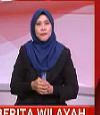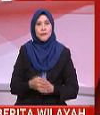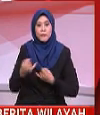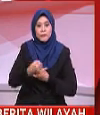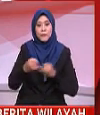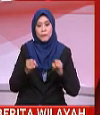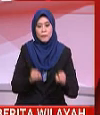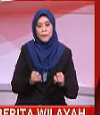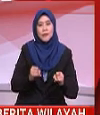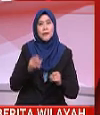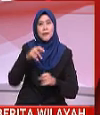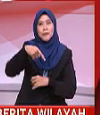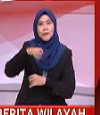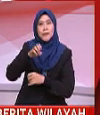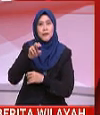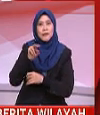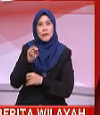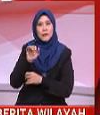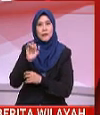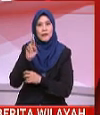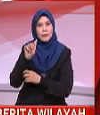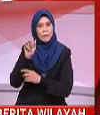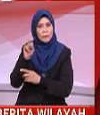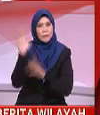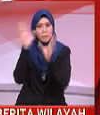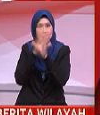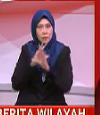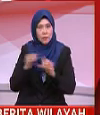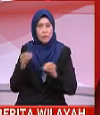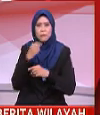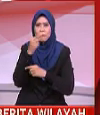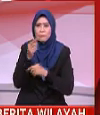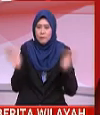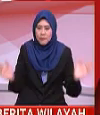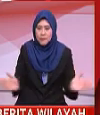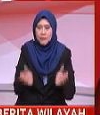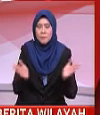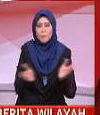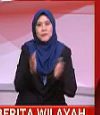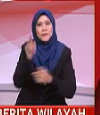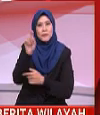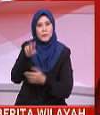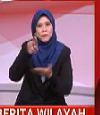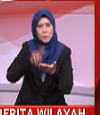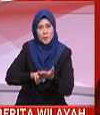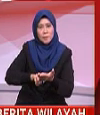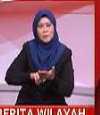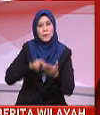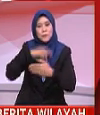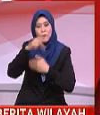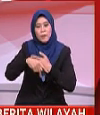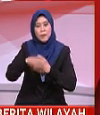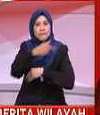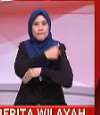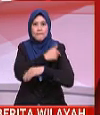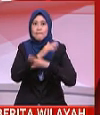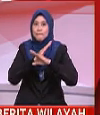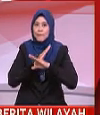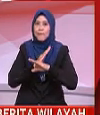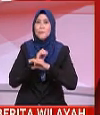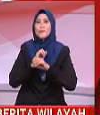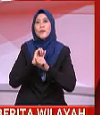Jabatan Penyiaran Sarawak akan terus menyokong usaha kerajaan menggalakkan masyarakat mendaftar dalam program imunisasi